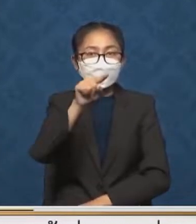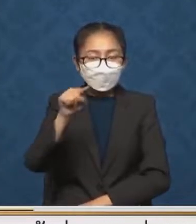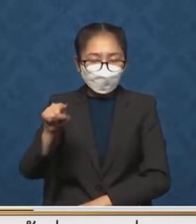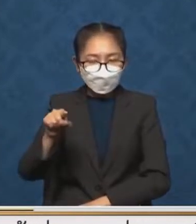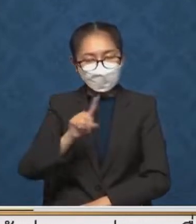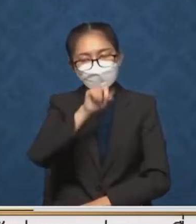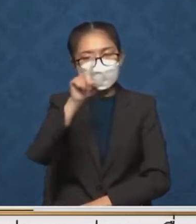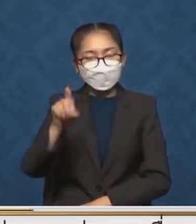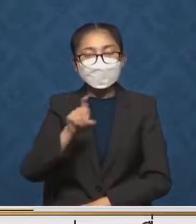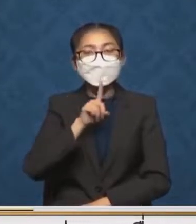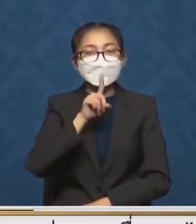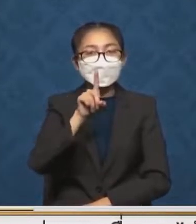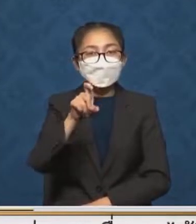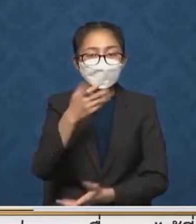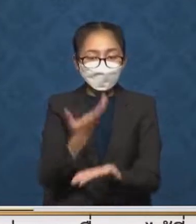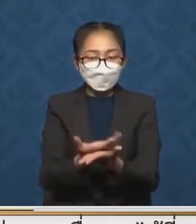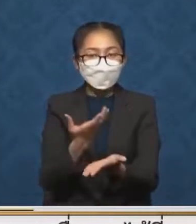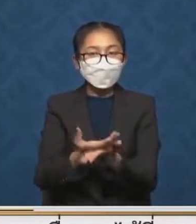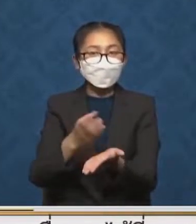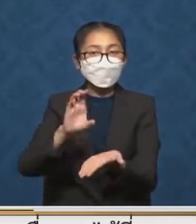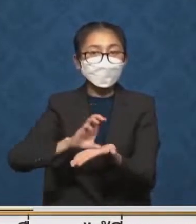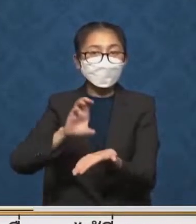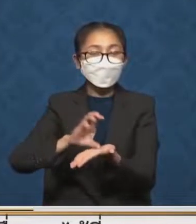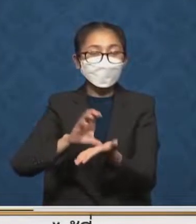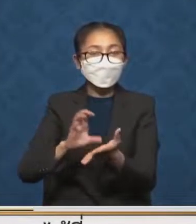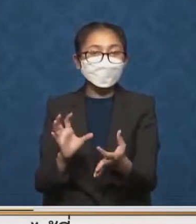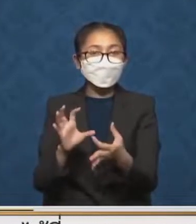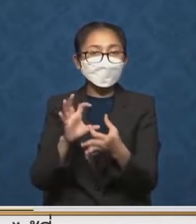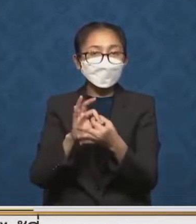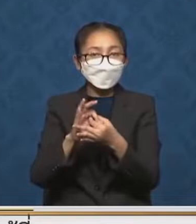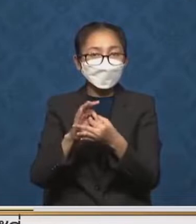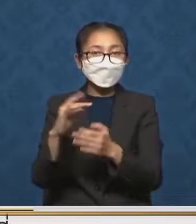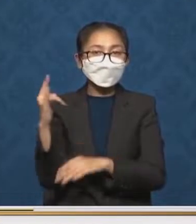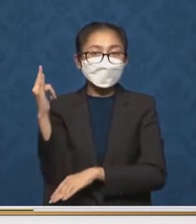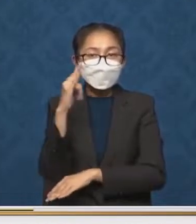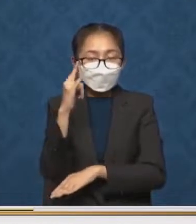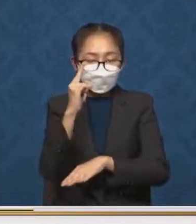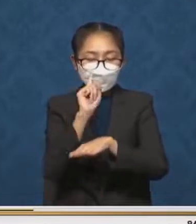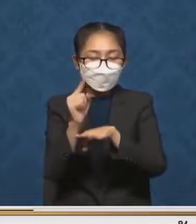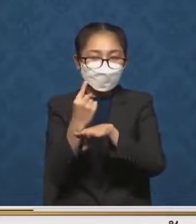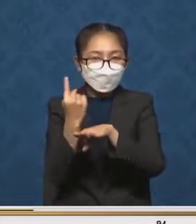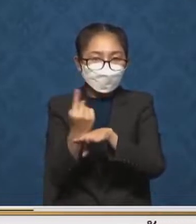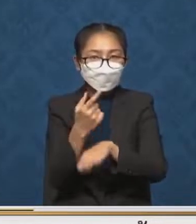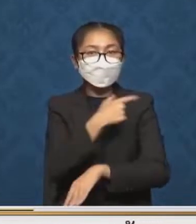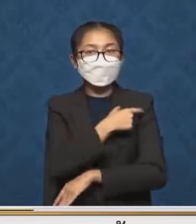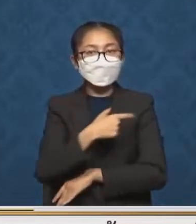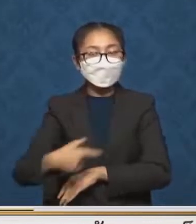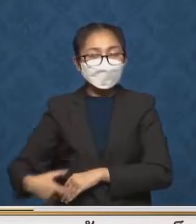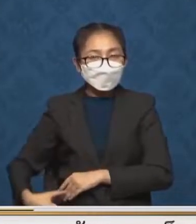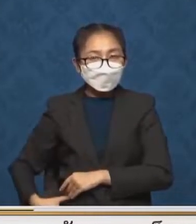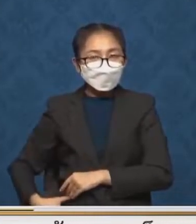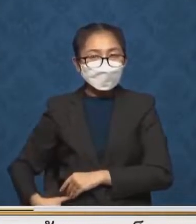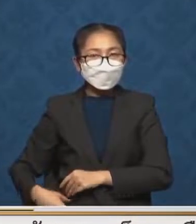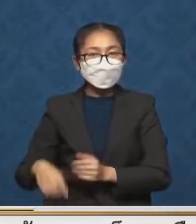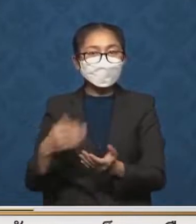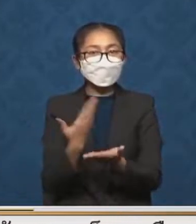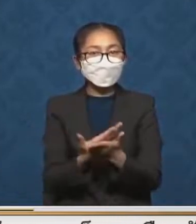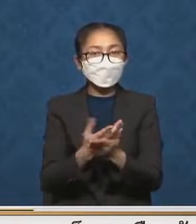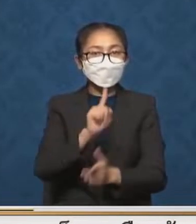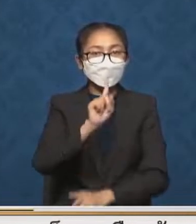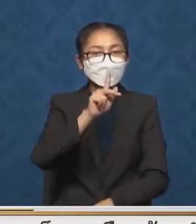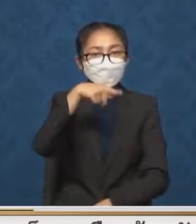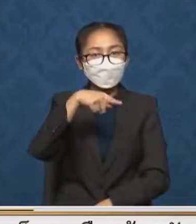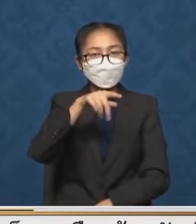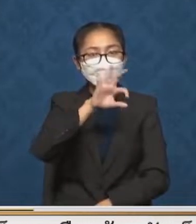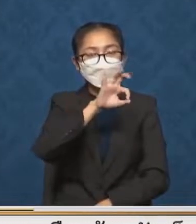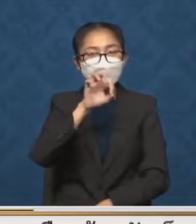คำถามว่างบประมาณข้าใช้จ่ายเกี่ยวกับเครื่องบิและเฮลิอเตอ์พระที่นั่งในปี 64 จำนวน 1,95